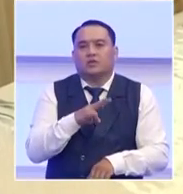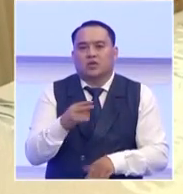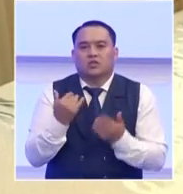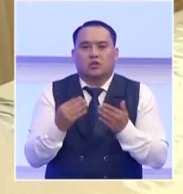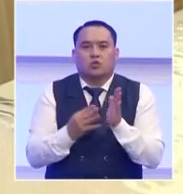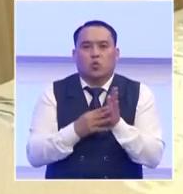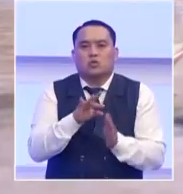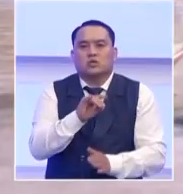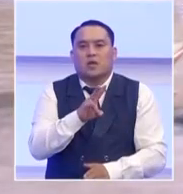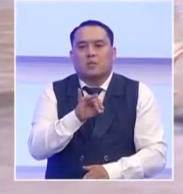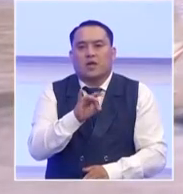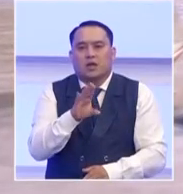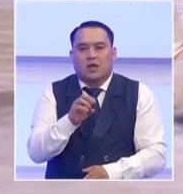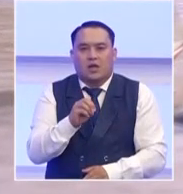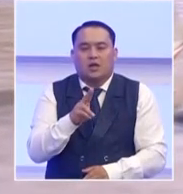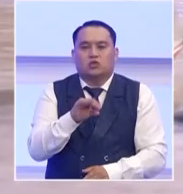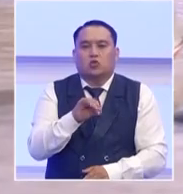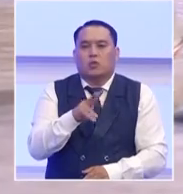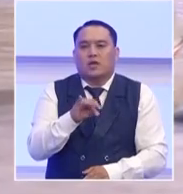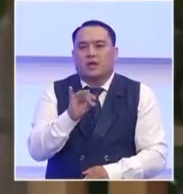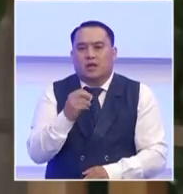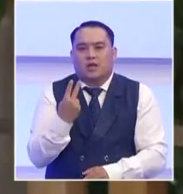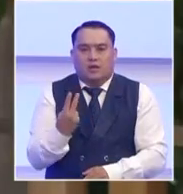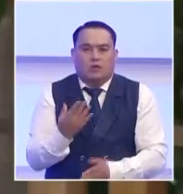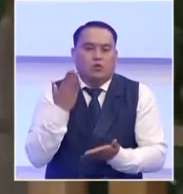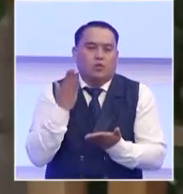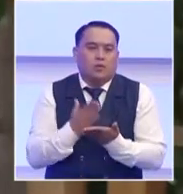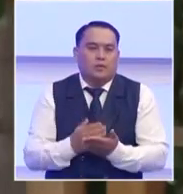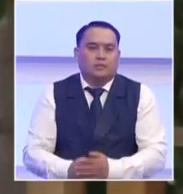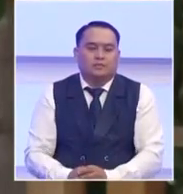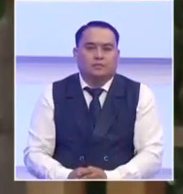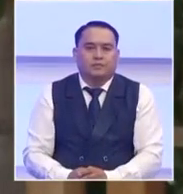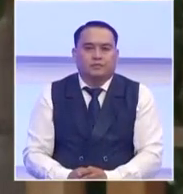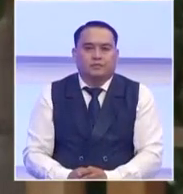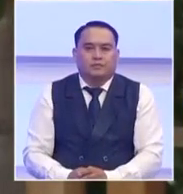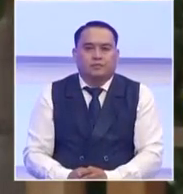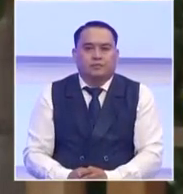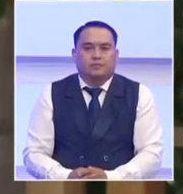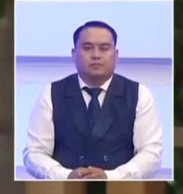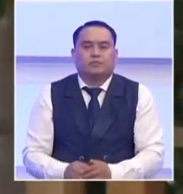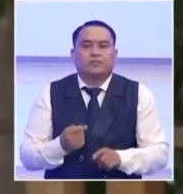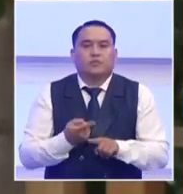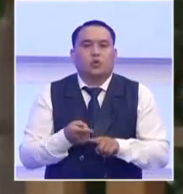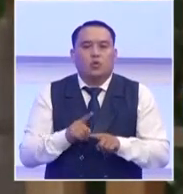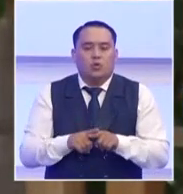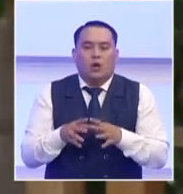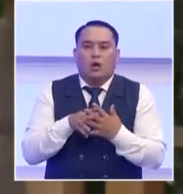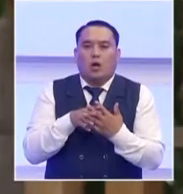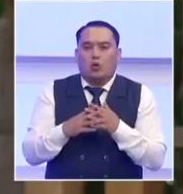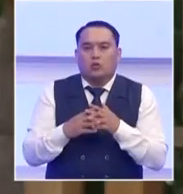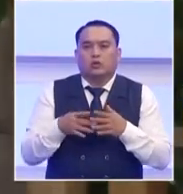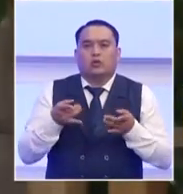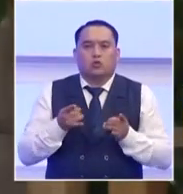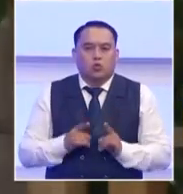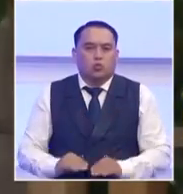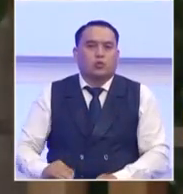қазір 9 немере, 2 шөберенің ата әжесі. Мұхаммедбек Несіпбайдың азамат осы ауылда туып өскен. Жас кезден